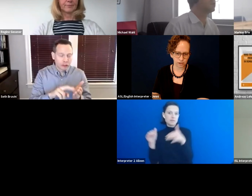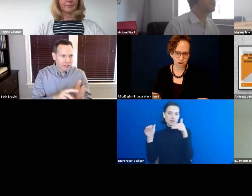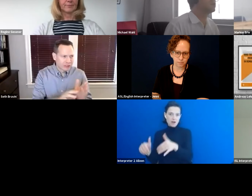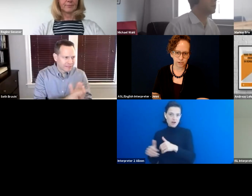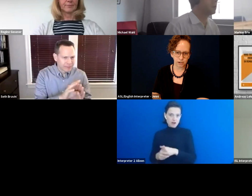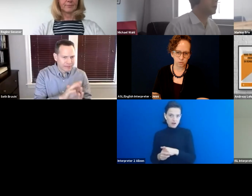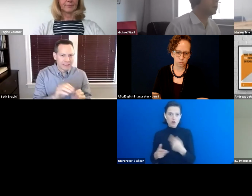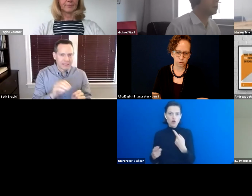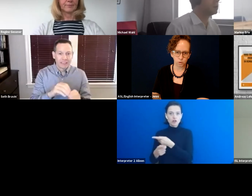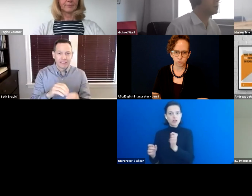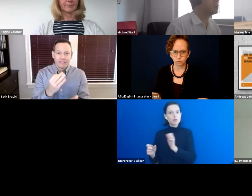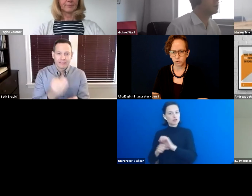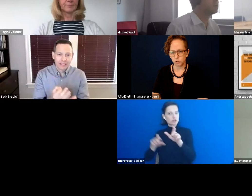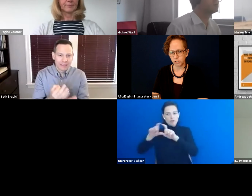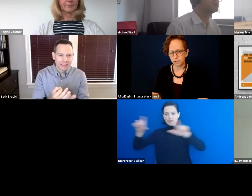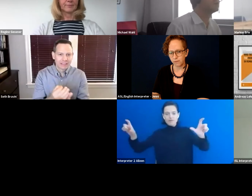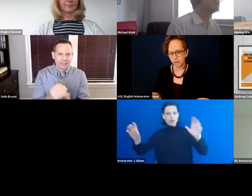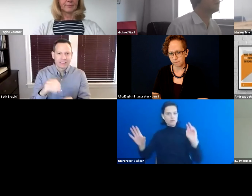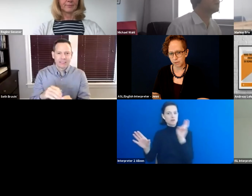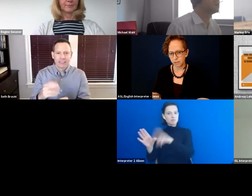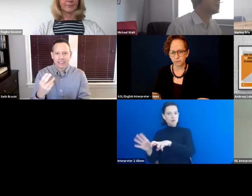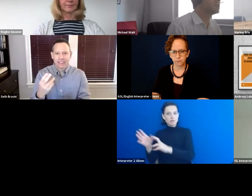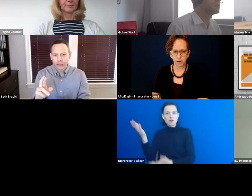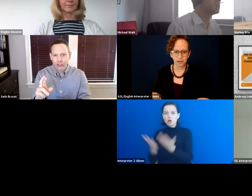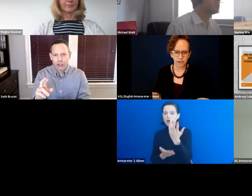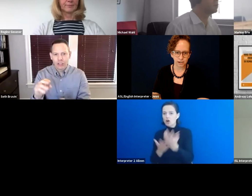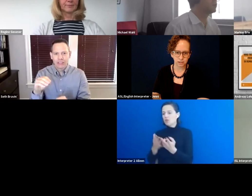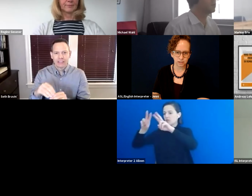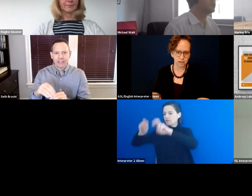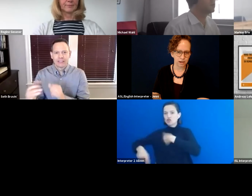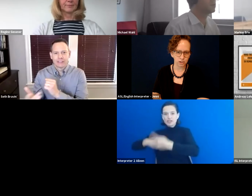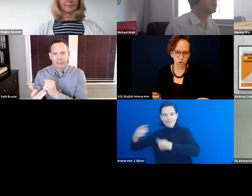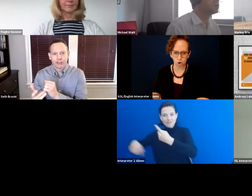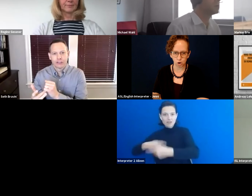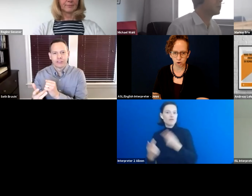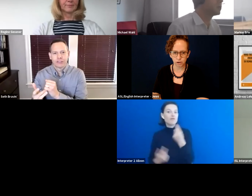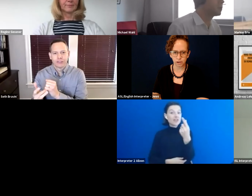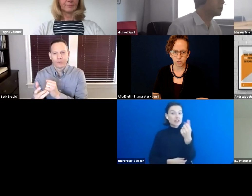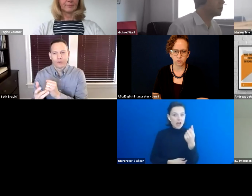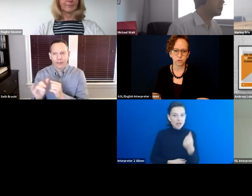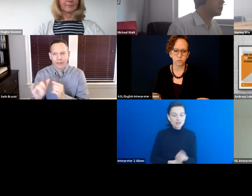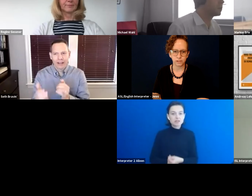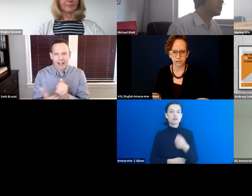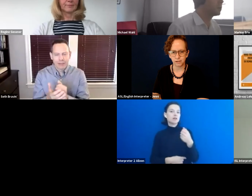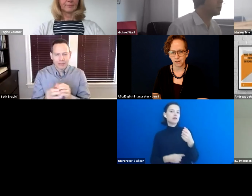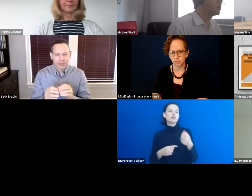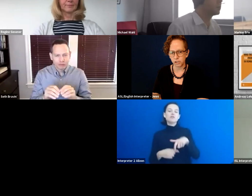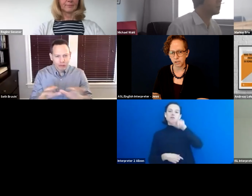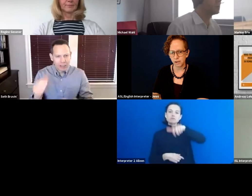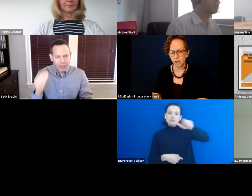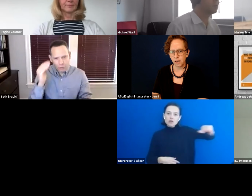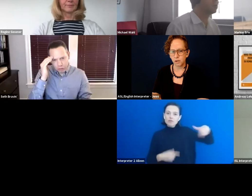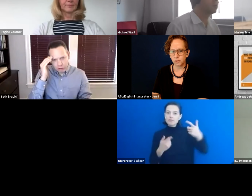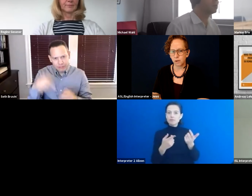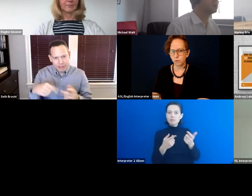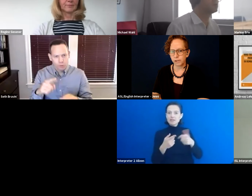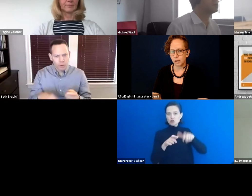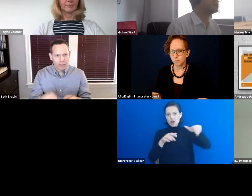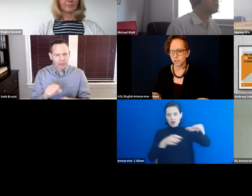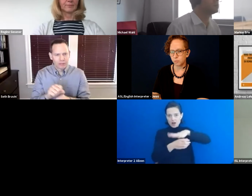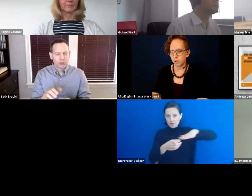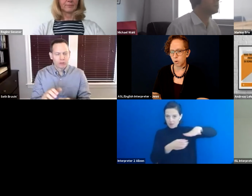part of the company, whether it was research and development, finance, HR, and also technology. And so